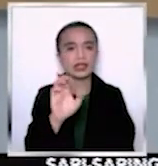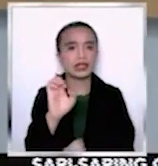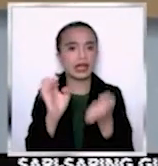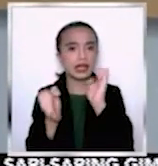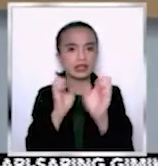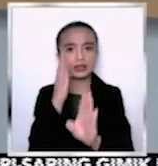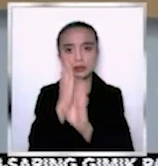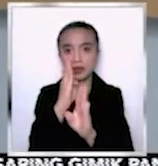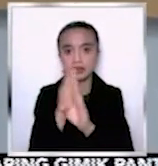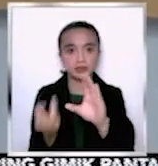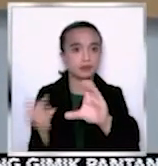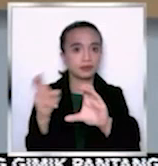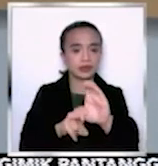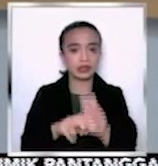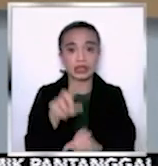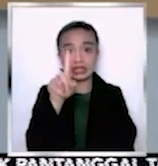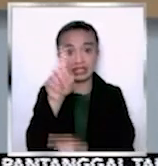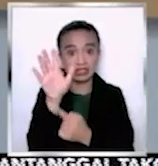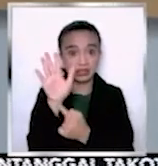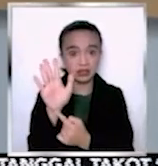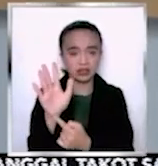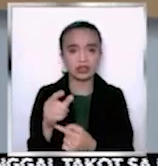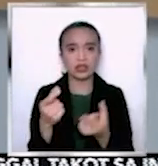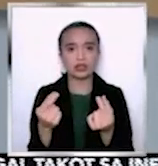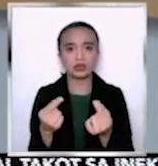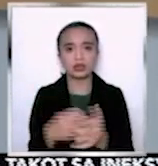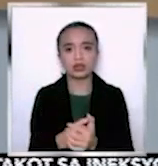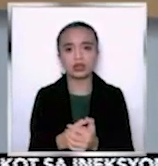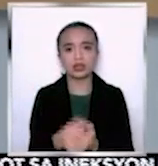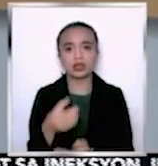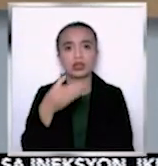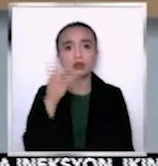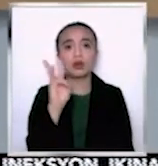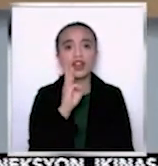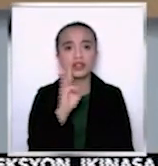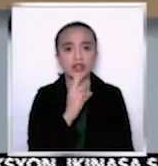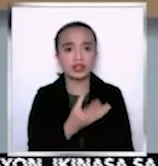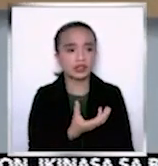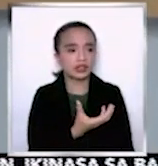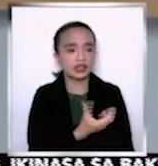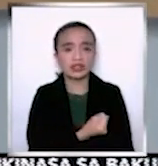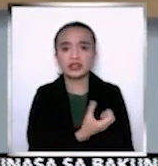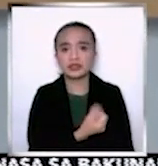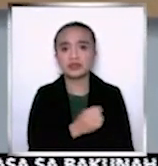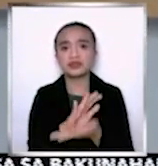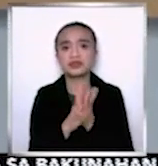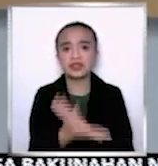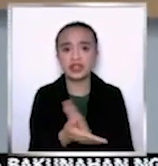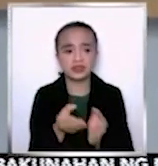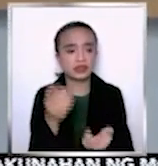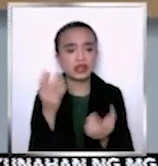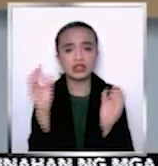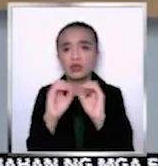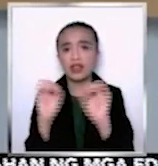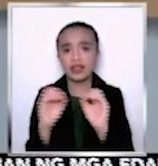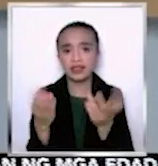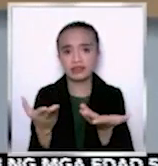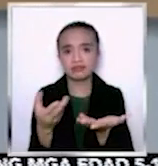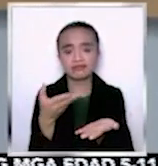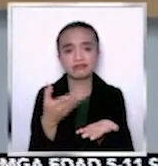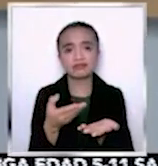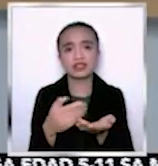nag-rally, tubig na lang daw ang ipinandededes sa anak dahil wala ng panggastos. ang tugon ng kanilang employer at ng